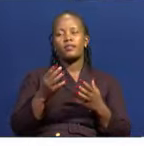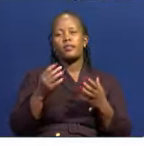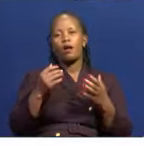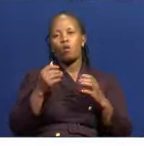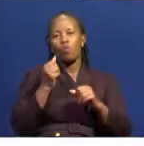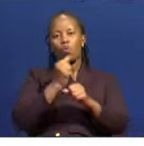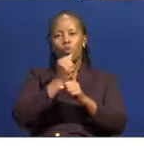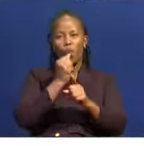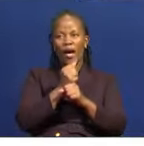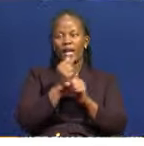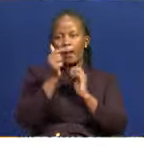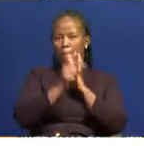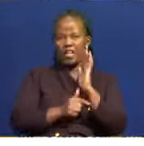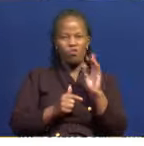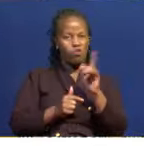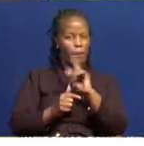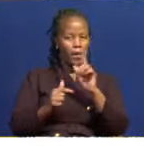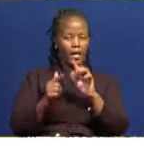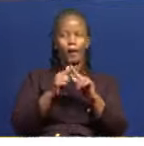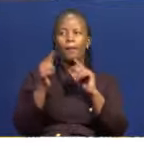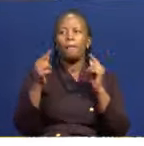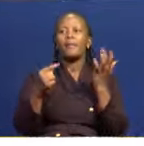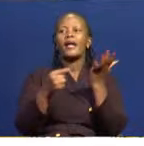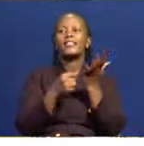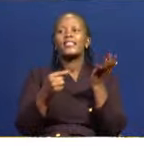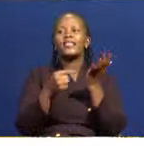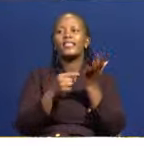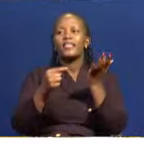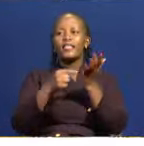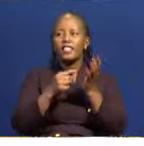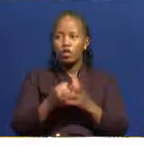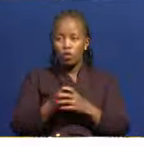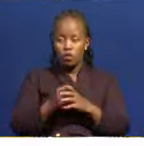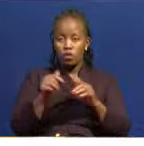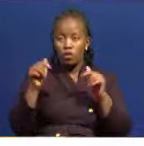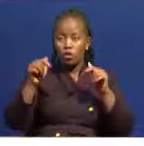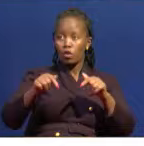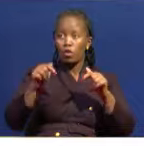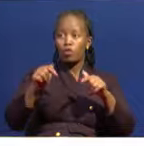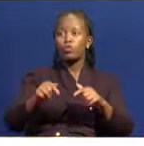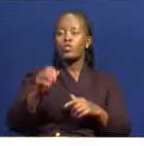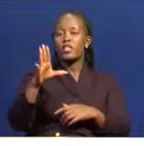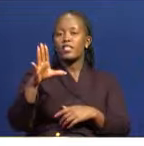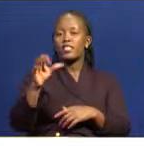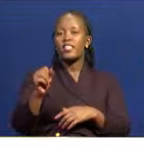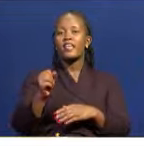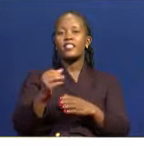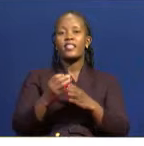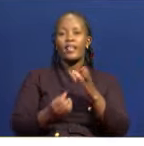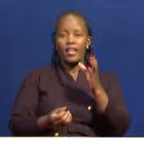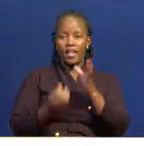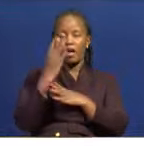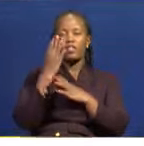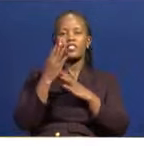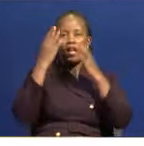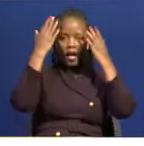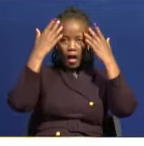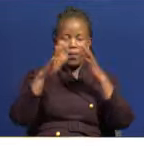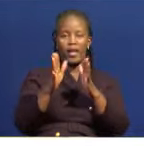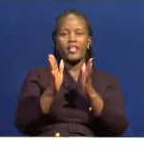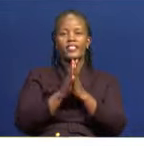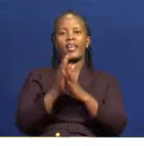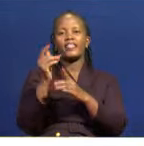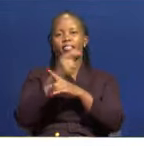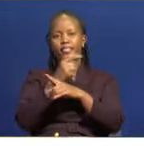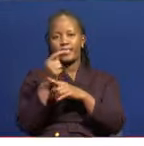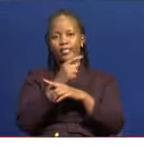We are saying we want to be digital. Hii leo, waziri wa afya Dr. Deborah Mulongo alizindua warsha ya mafunzo kwa watoaji huduma za